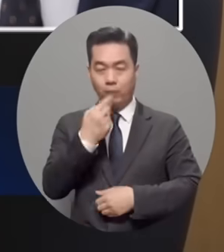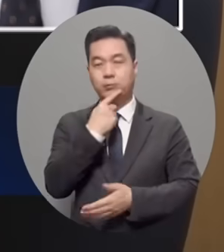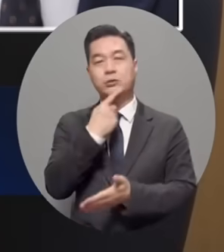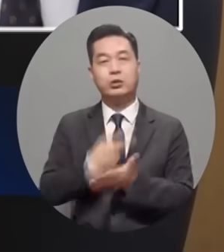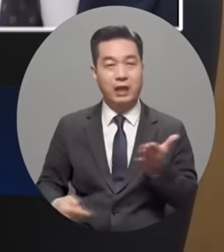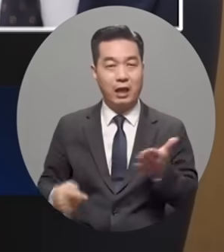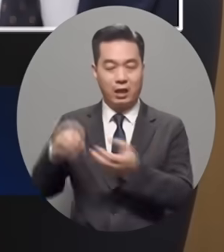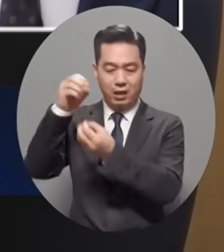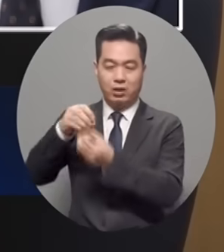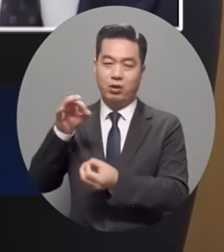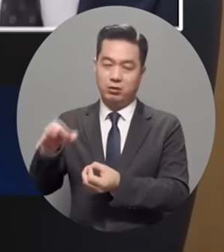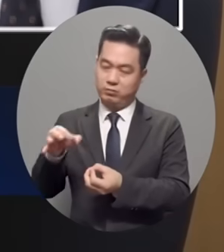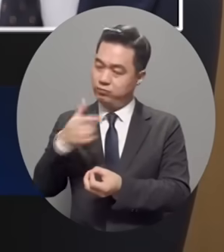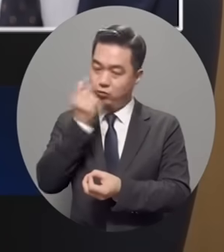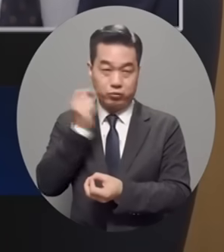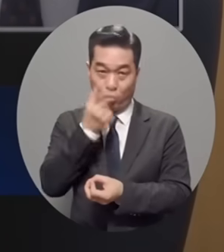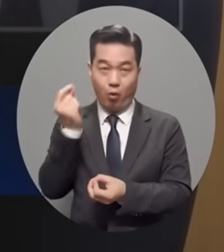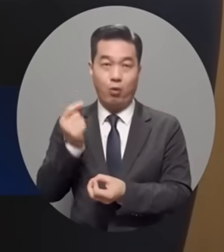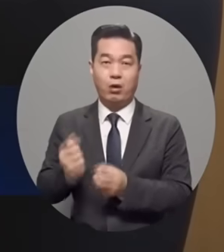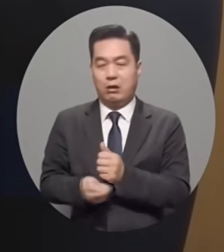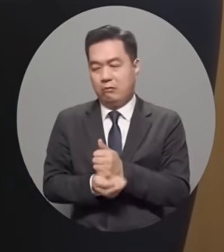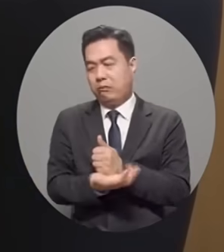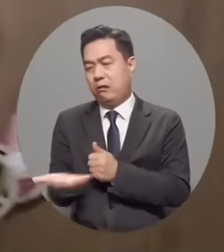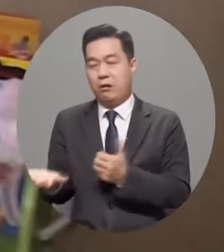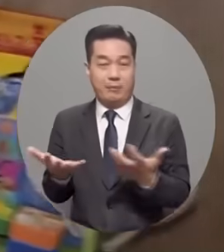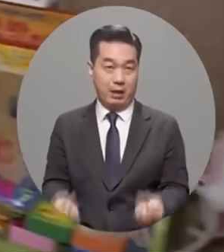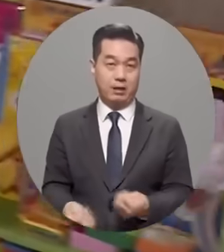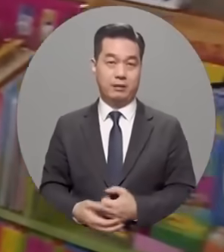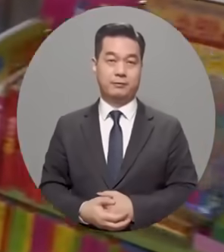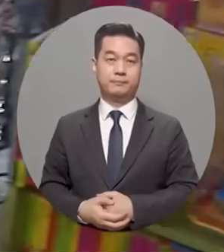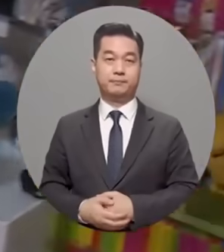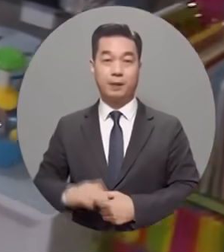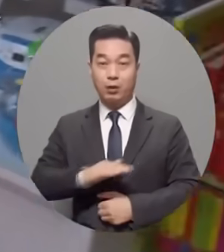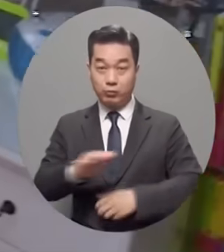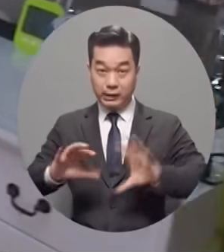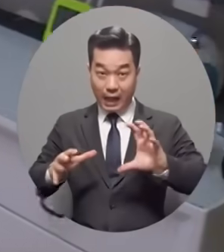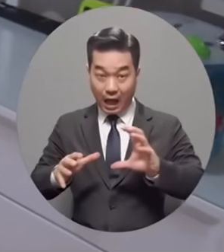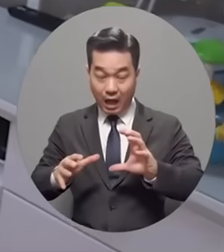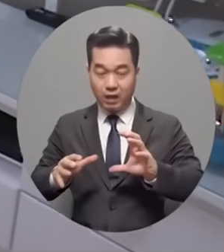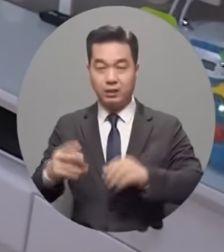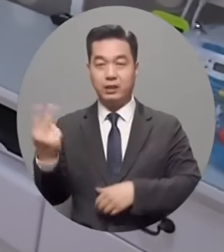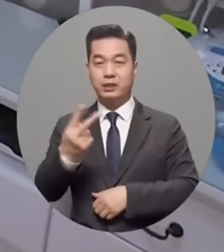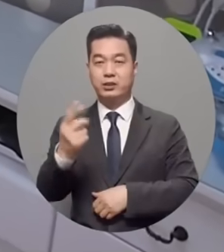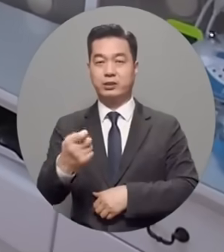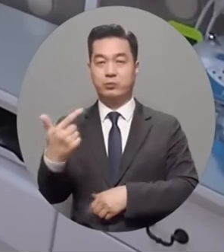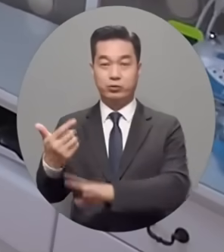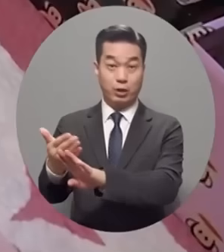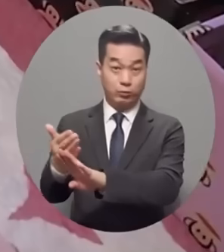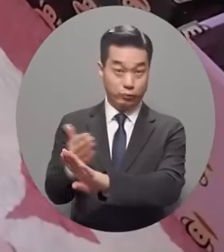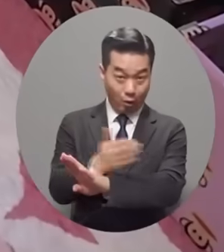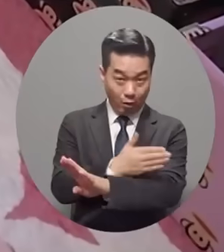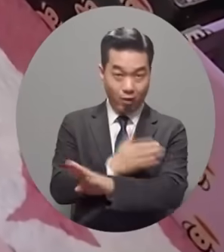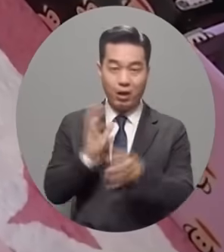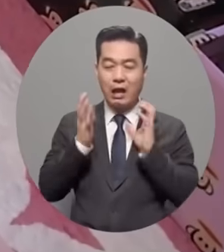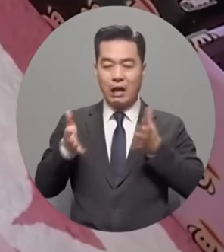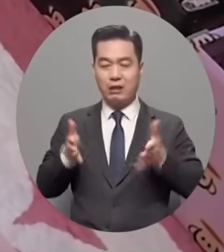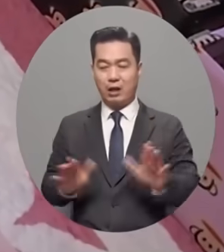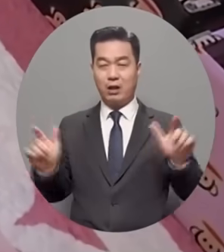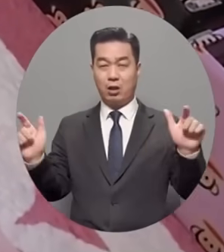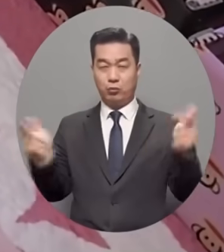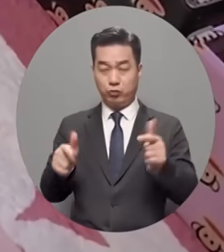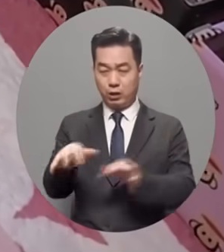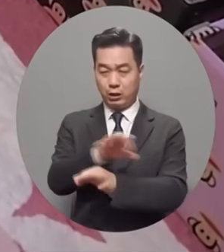문제 등 광범위한 영향을 미치게 됩니다. 우리나라는 이미 2016년을 전후로 저출산이